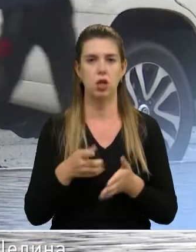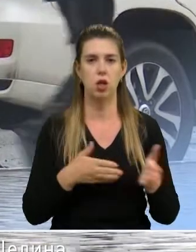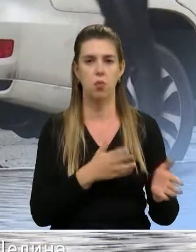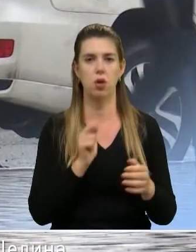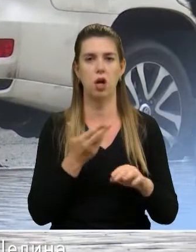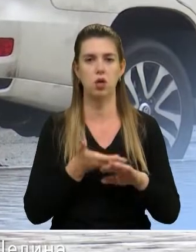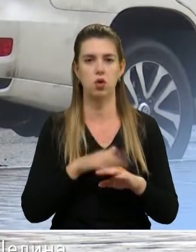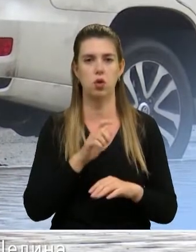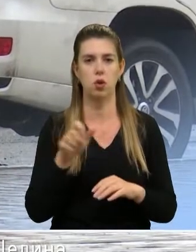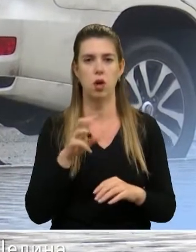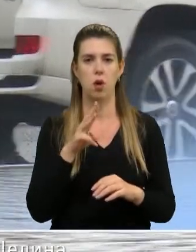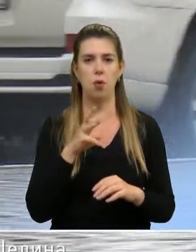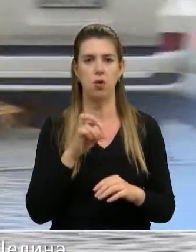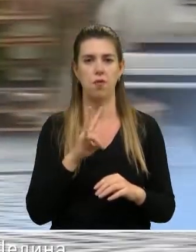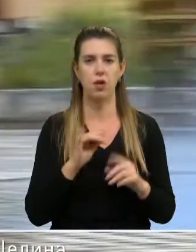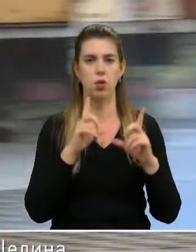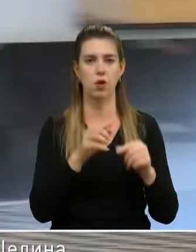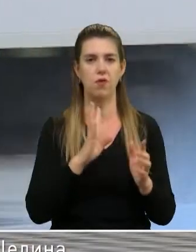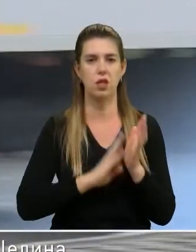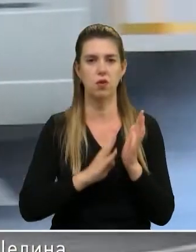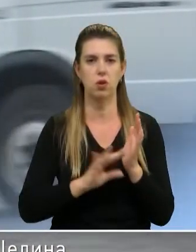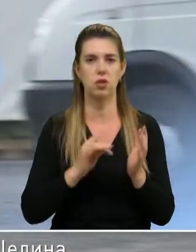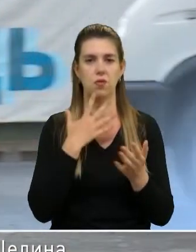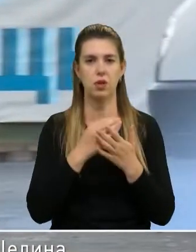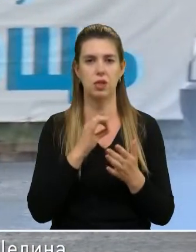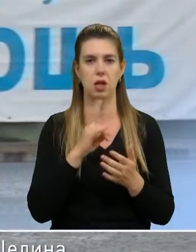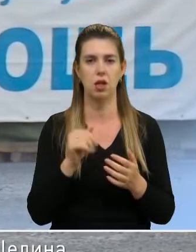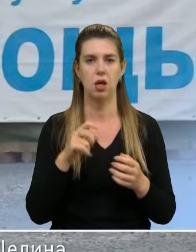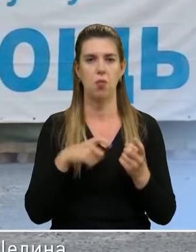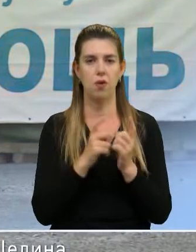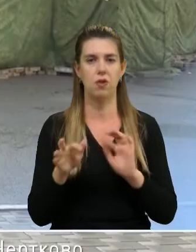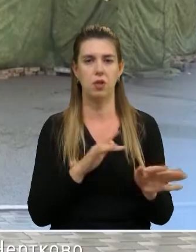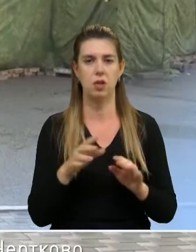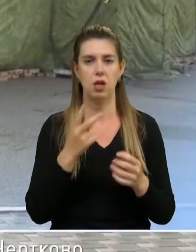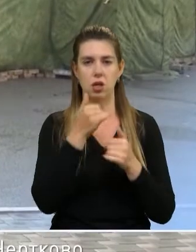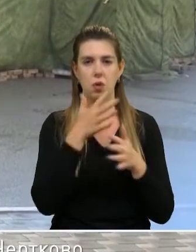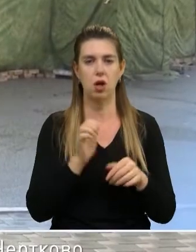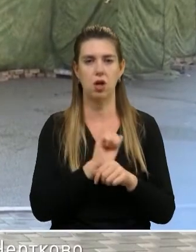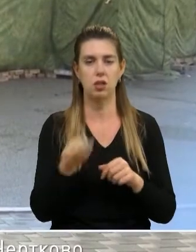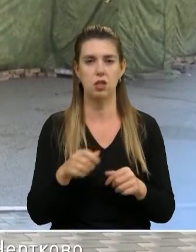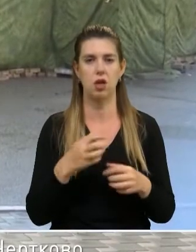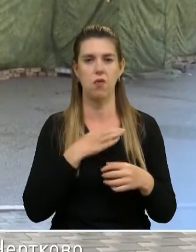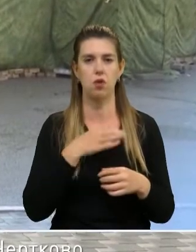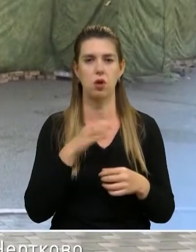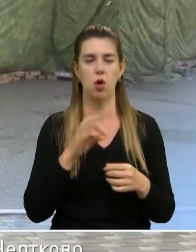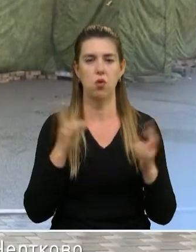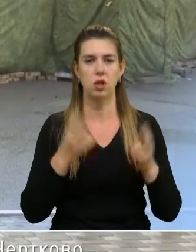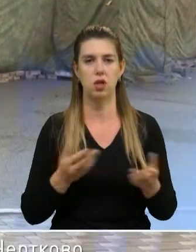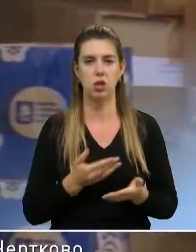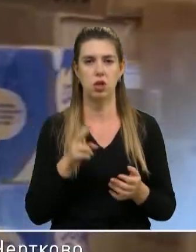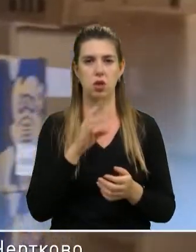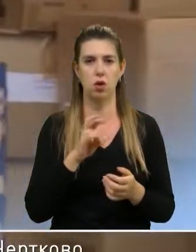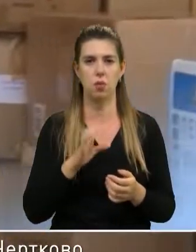тяжело людям. Молдаване, уехавшие в 90-х из своей страны из-за боевых действий, не смогли остаться равнодушными к трагедии жителей